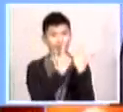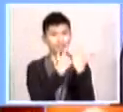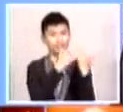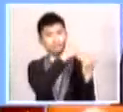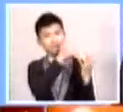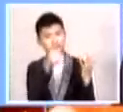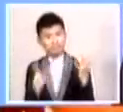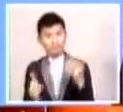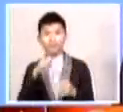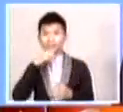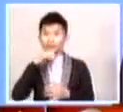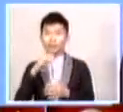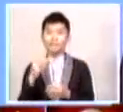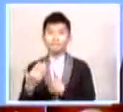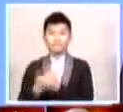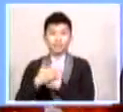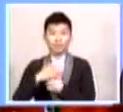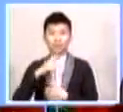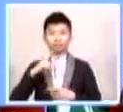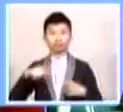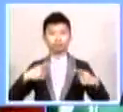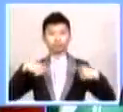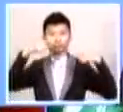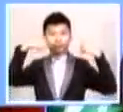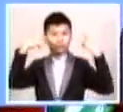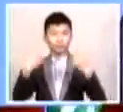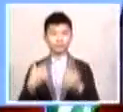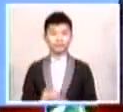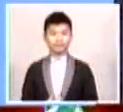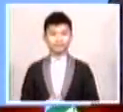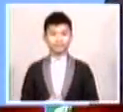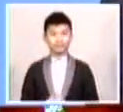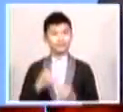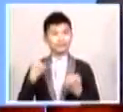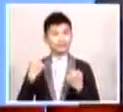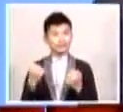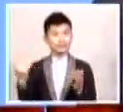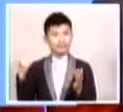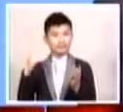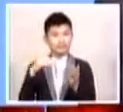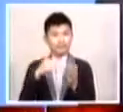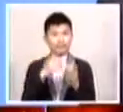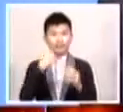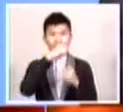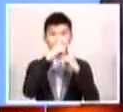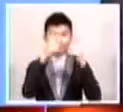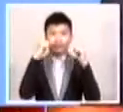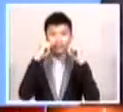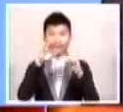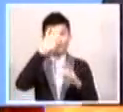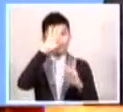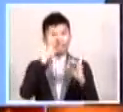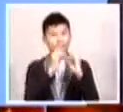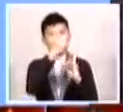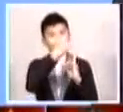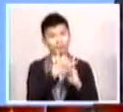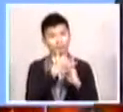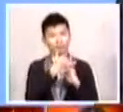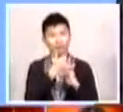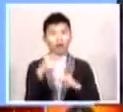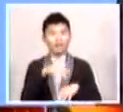庭替我辩护，甲我斗战。伊伫人生最后，倒伫台台白床顶，握着